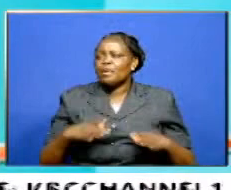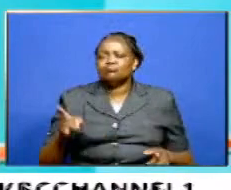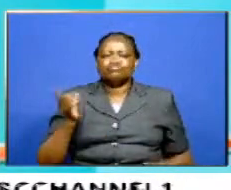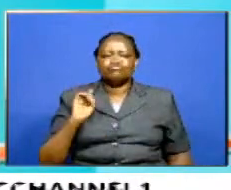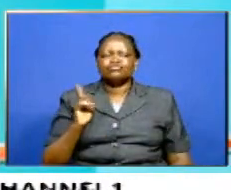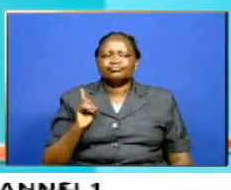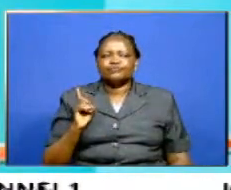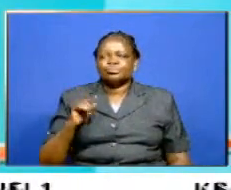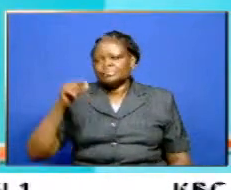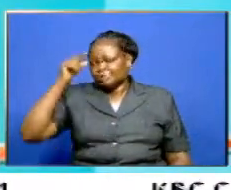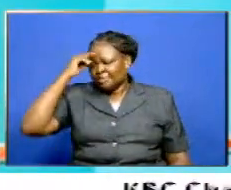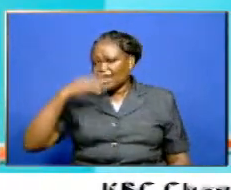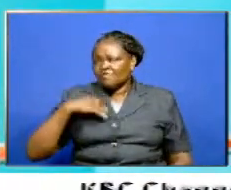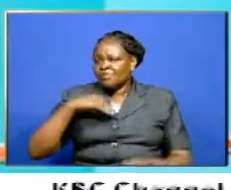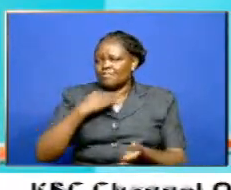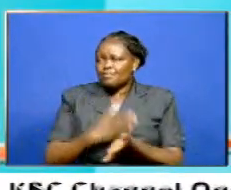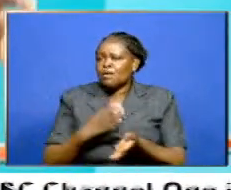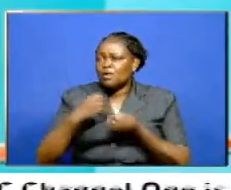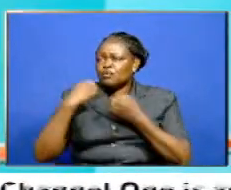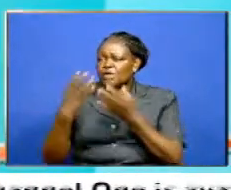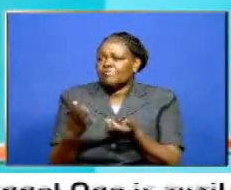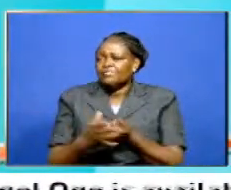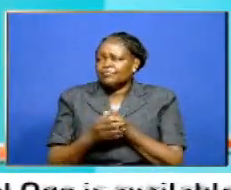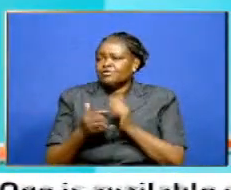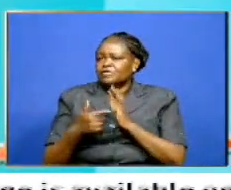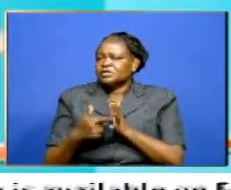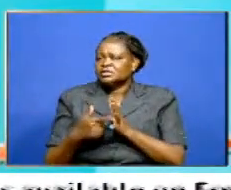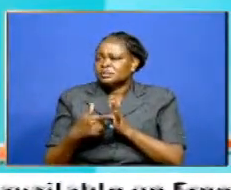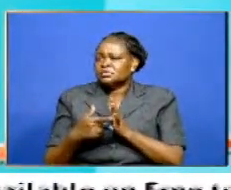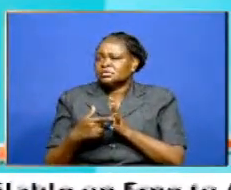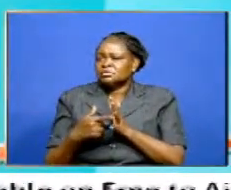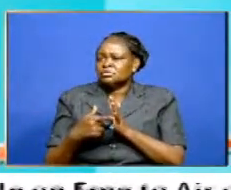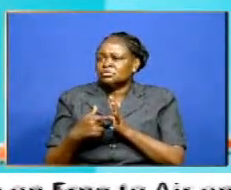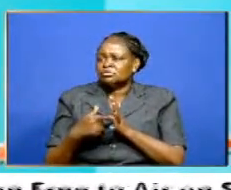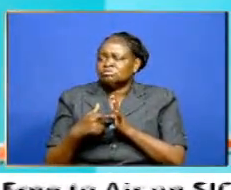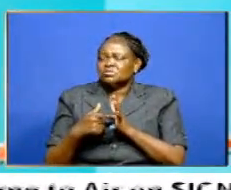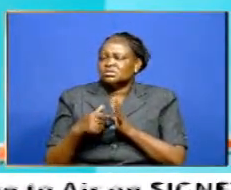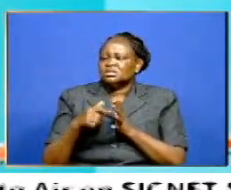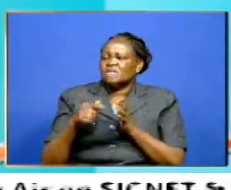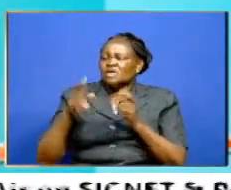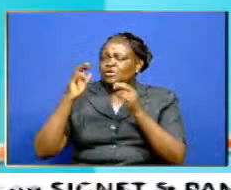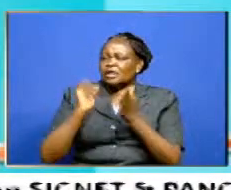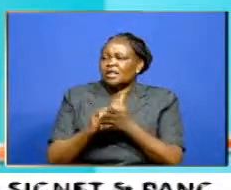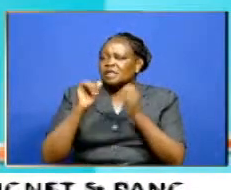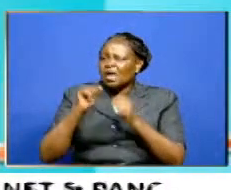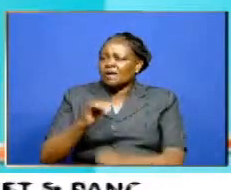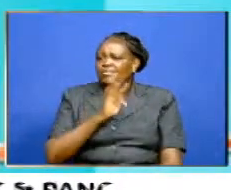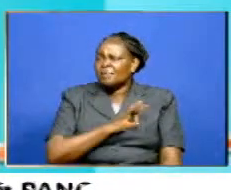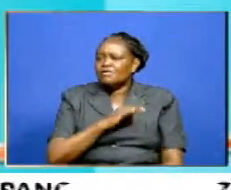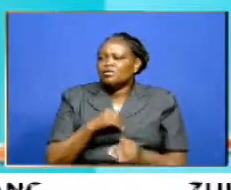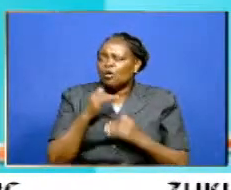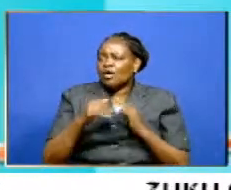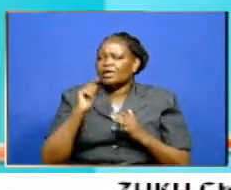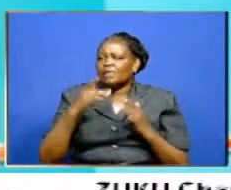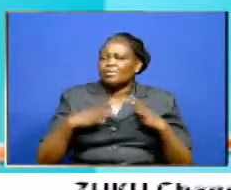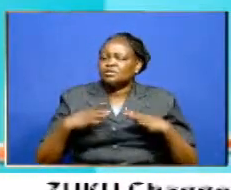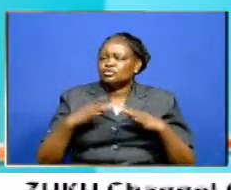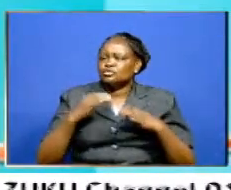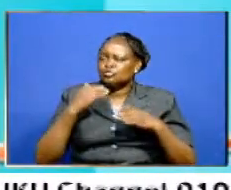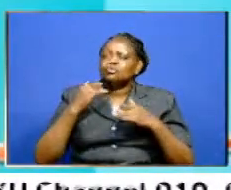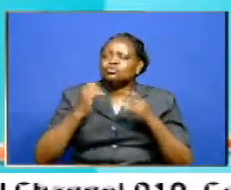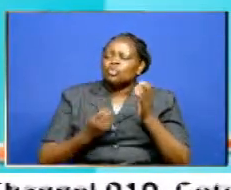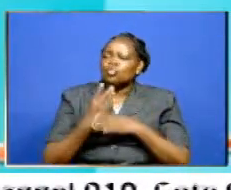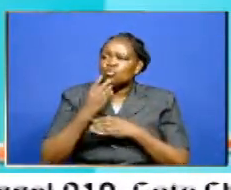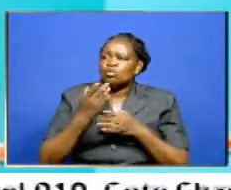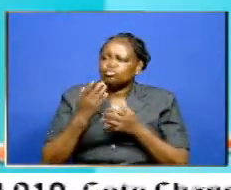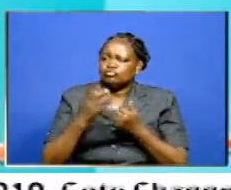ina uwezo wa kutoa like hali ambayo inawezesha kila Mkenya kuweza kujimudu kiuchumi, na hiyo ndiyo